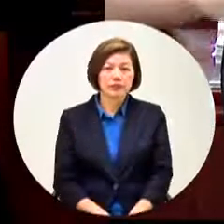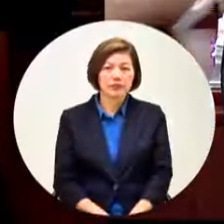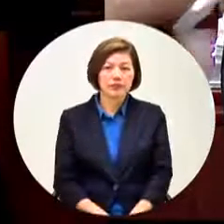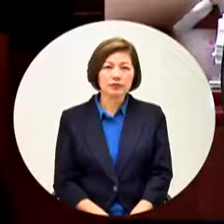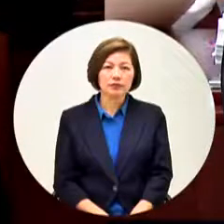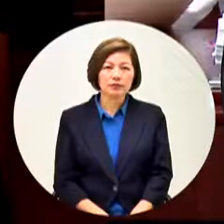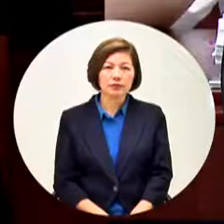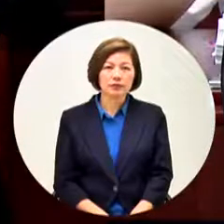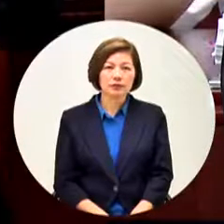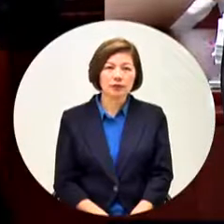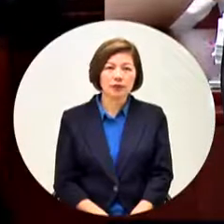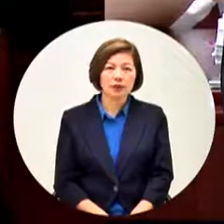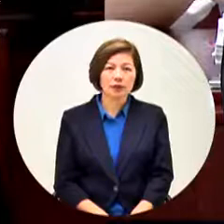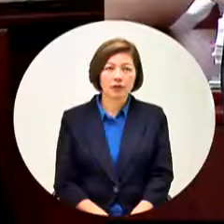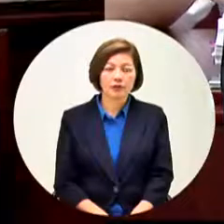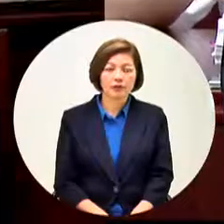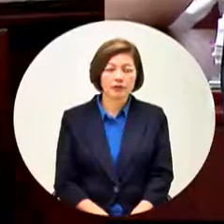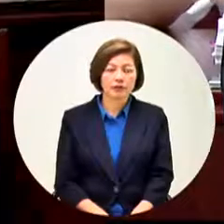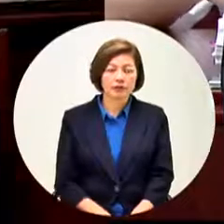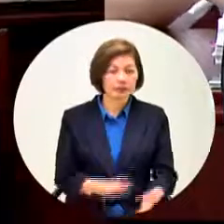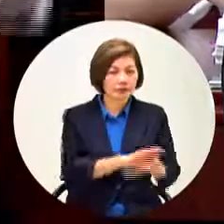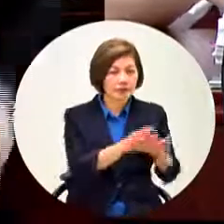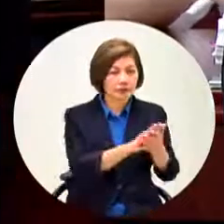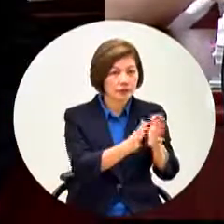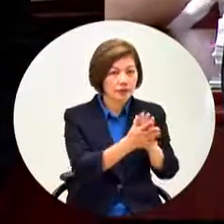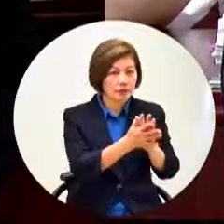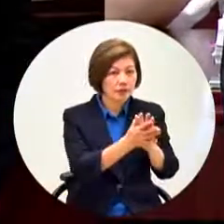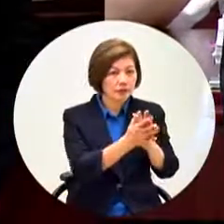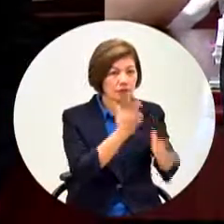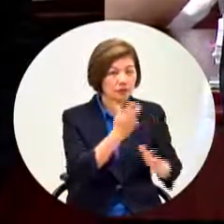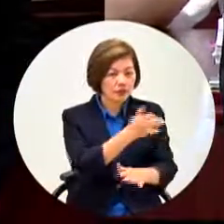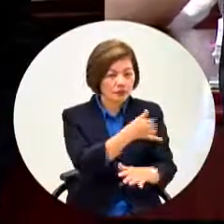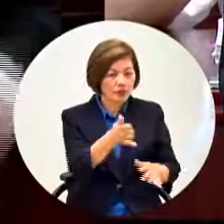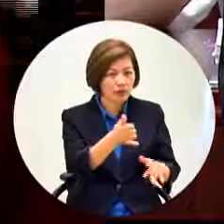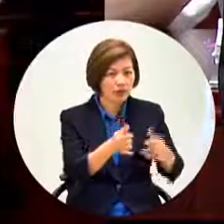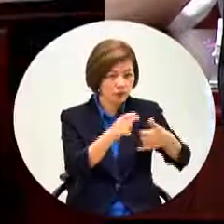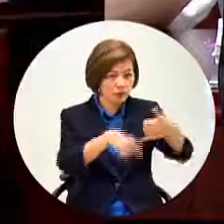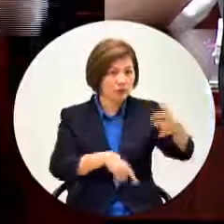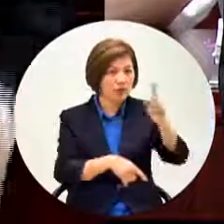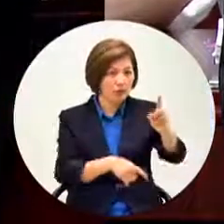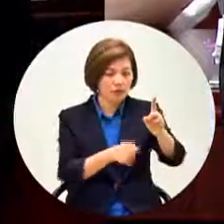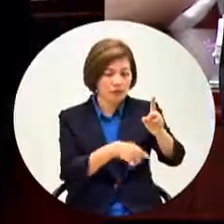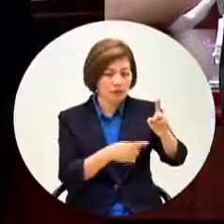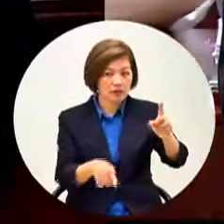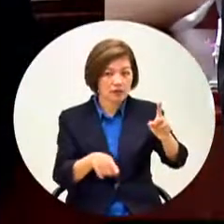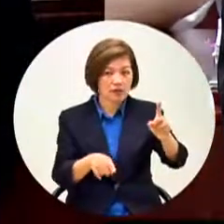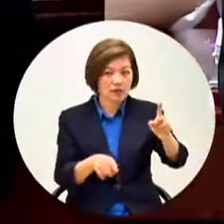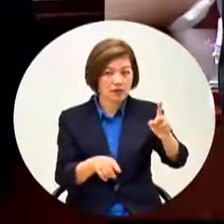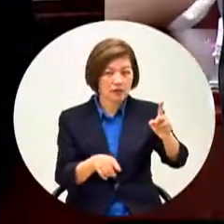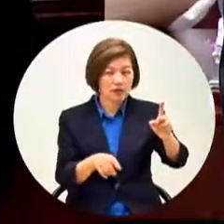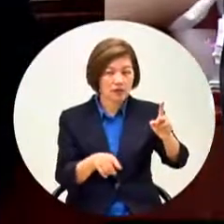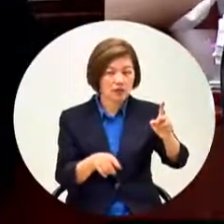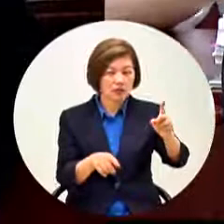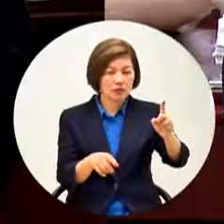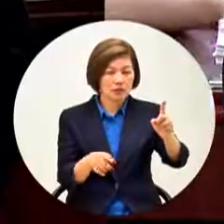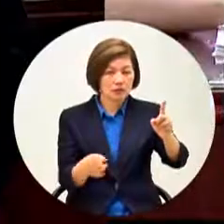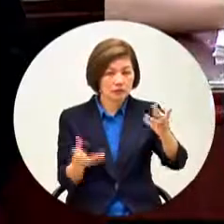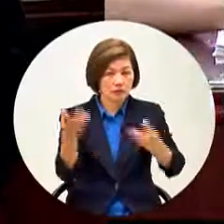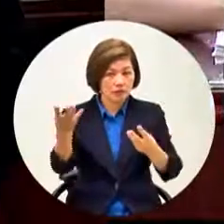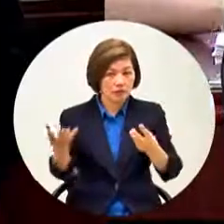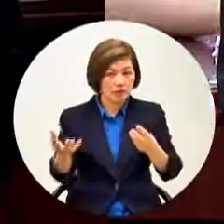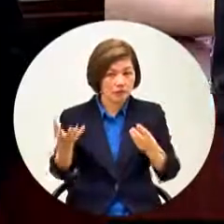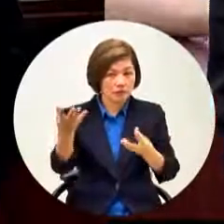比如讲一个清洁队员，啊，人口比例是毋是几百个当，爱会当请一个清洁队